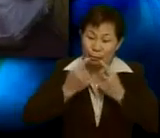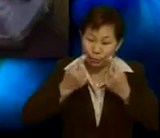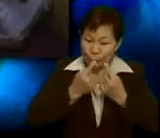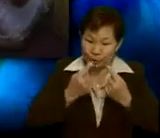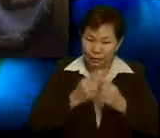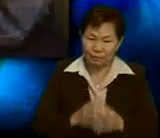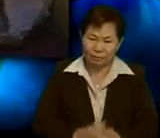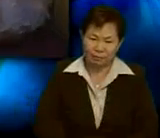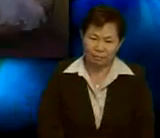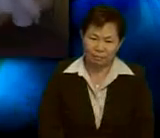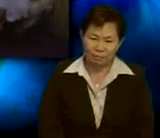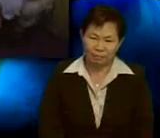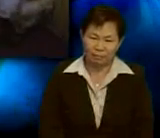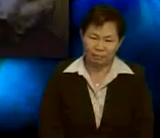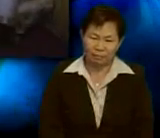Mak.